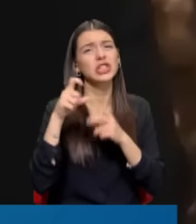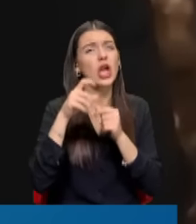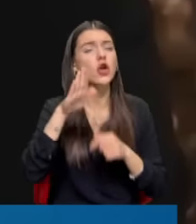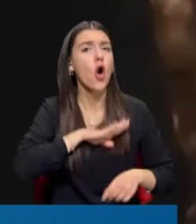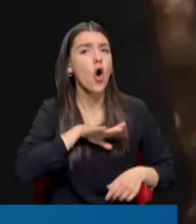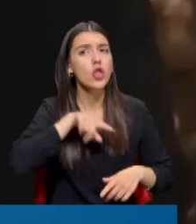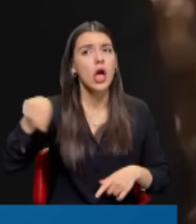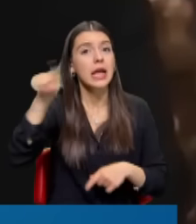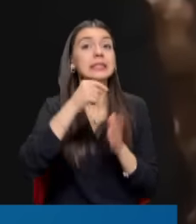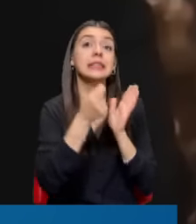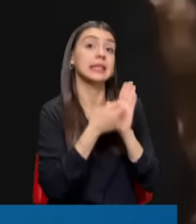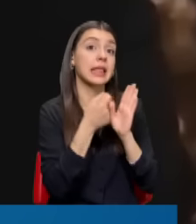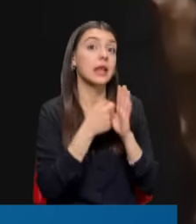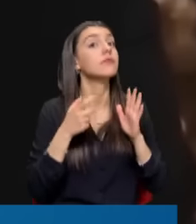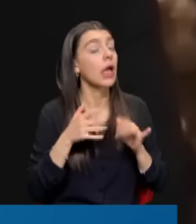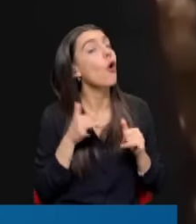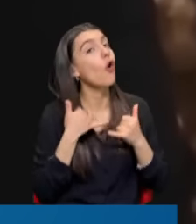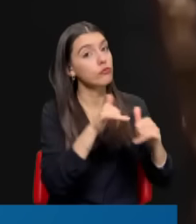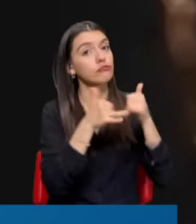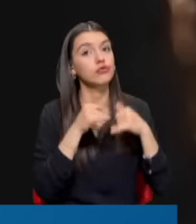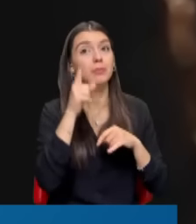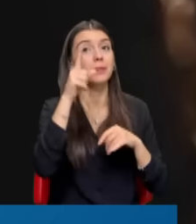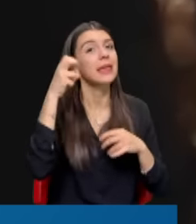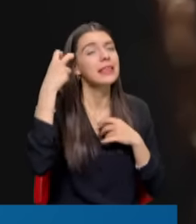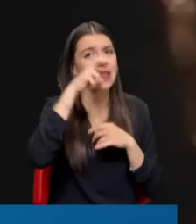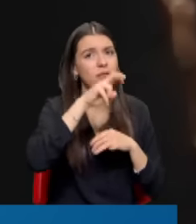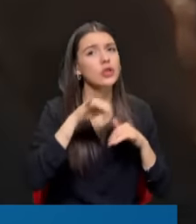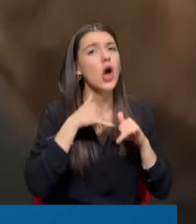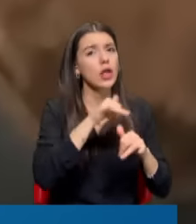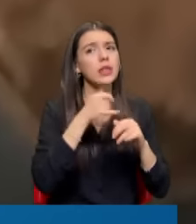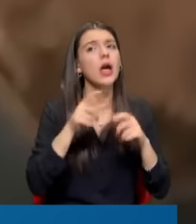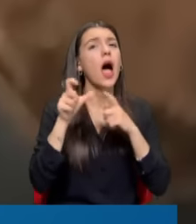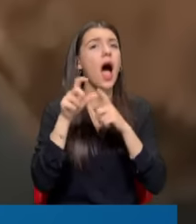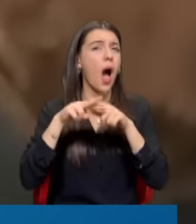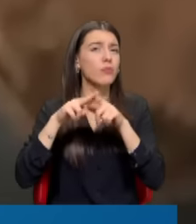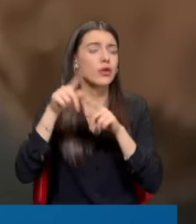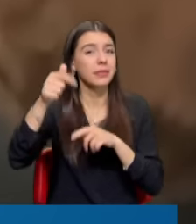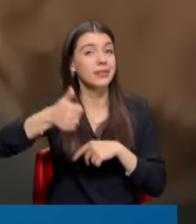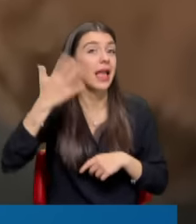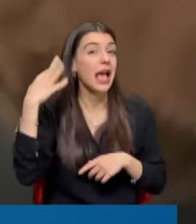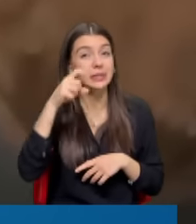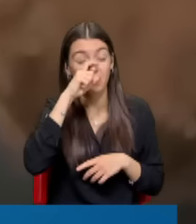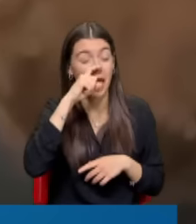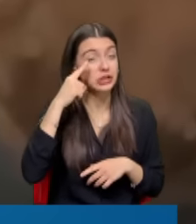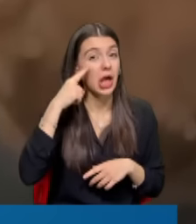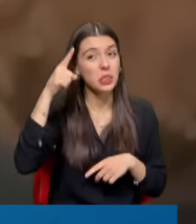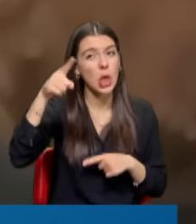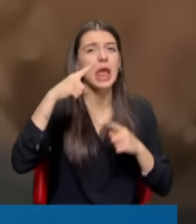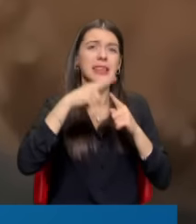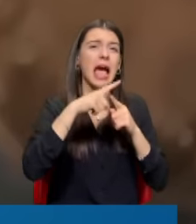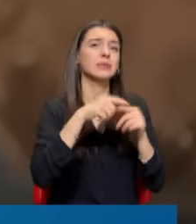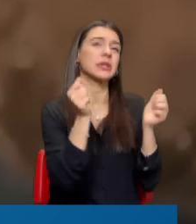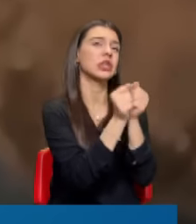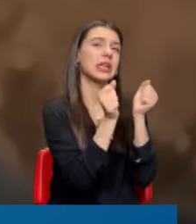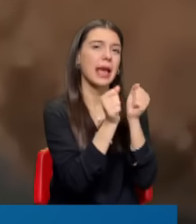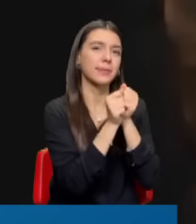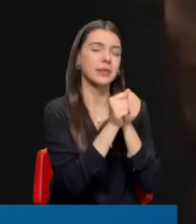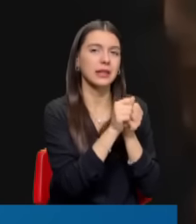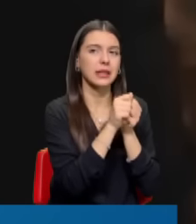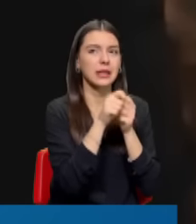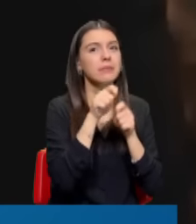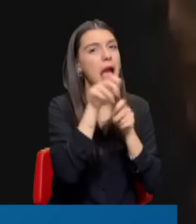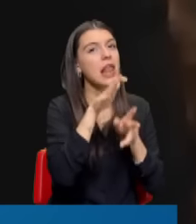zamanda senarist ve oyuncu. Bir TV dizisinde Sultan Abdülhamit'in baş katibi Tahsin Paşa'yı canlandırmıştı. Gözlerim